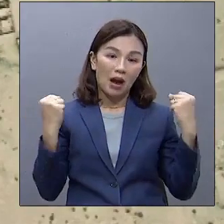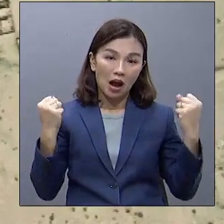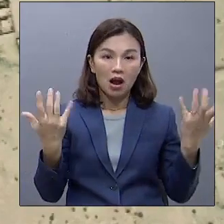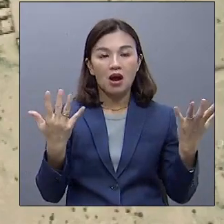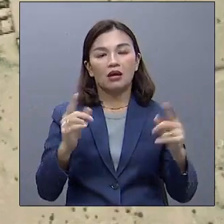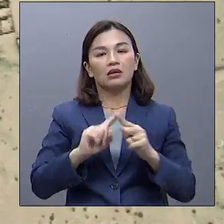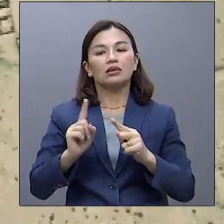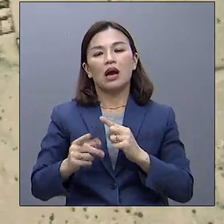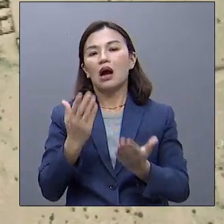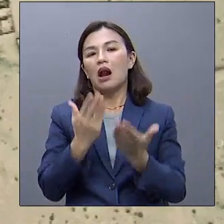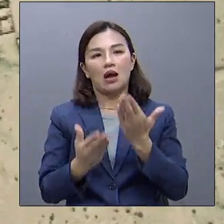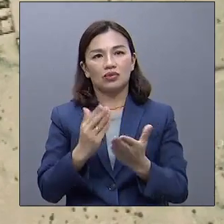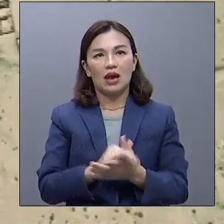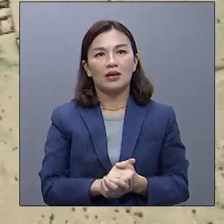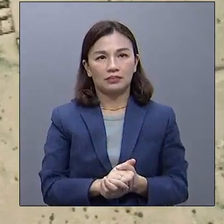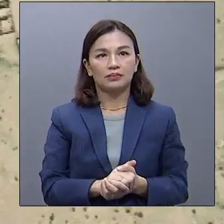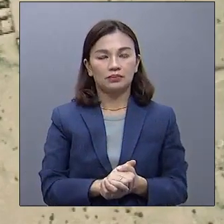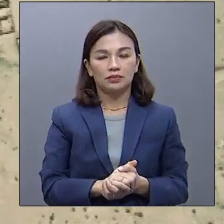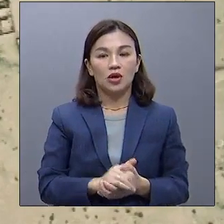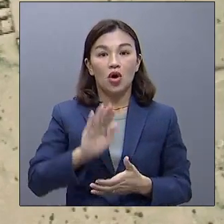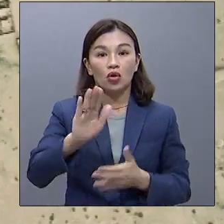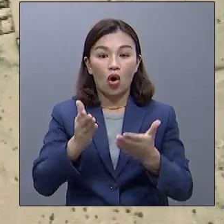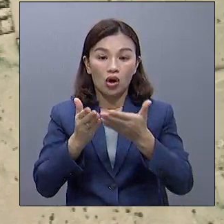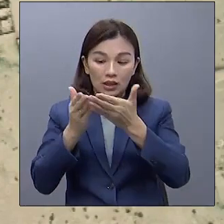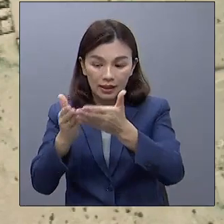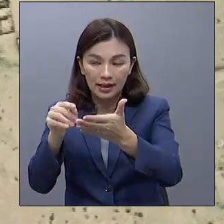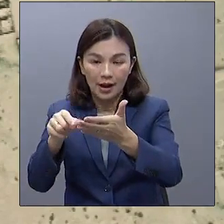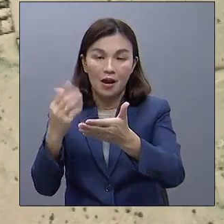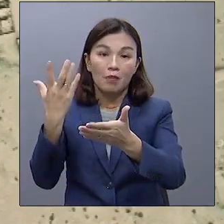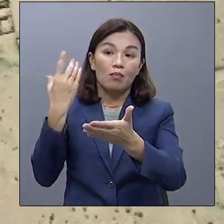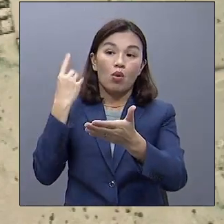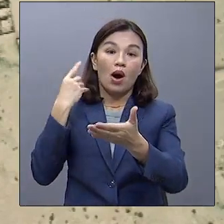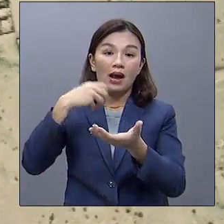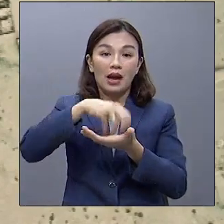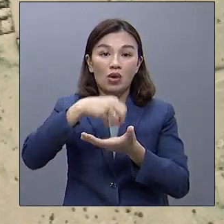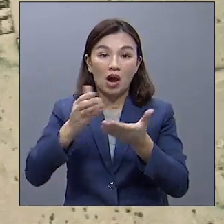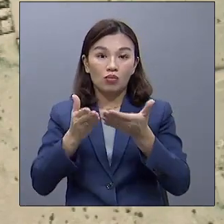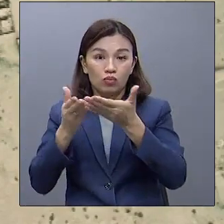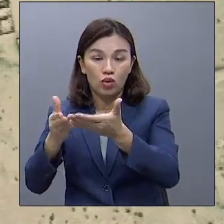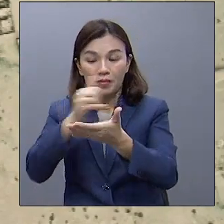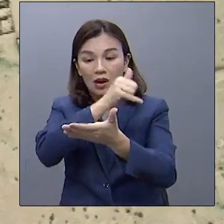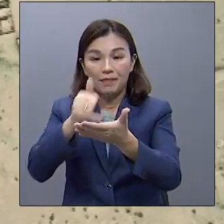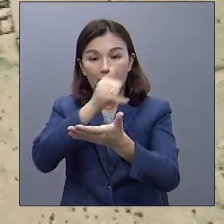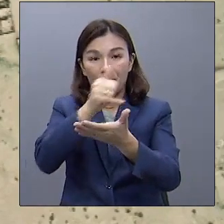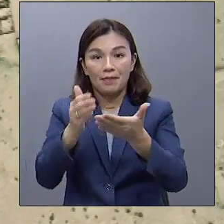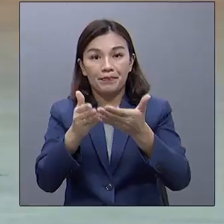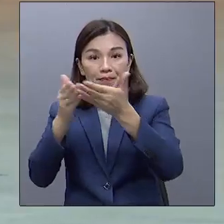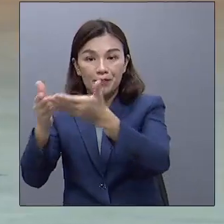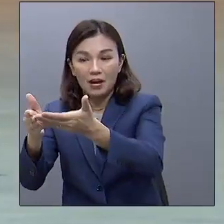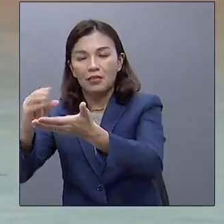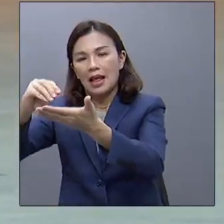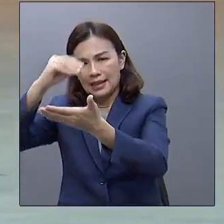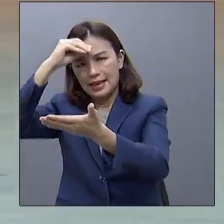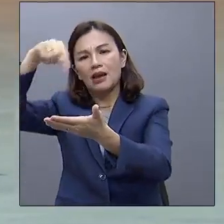ความแตกต่างกันไอ้ลักษณะของเรือด้วยแต่เมื่อวานนี้เรือที่นักศึกษาเราเรานั่งมาเนี่ยนะฮะส่วนใหญ่เป็นนักศึกษา